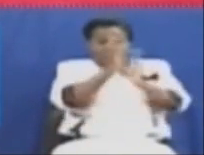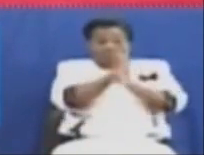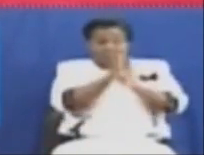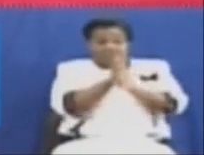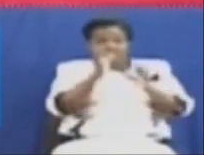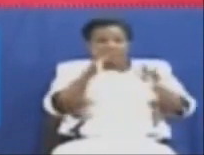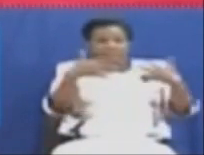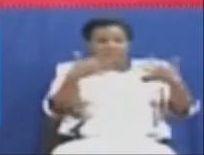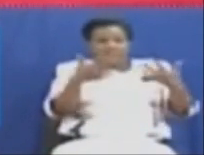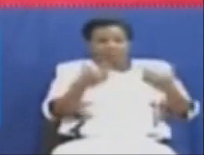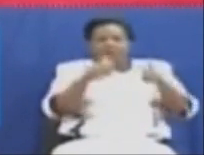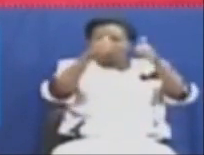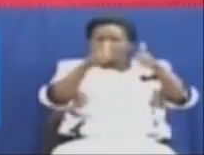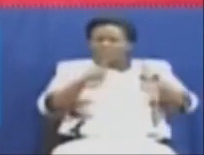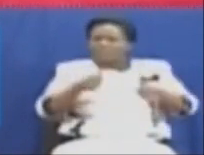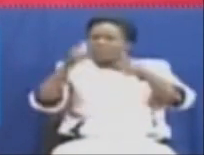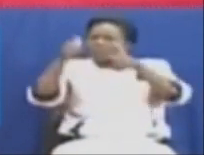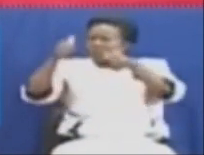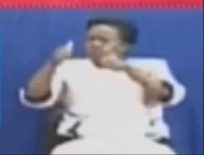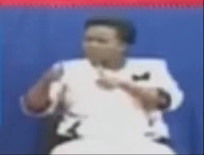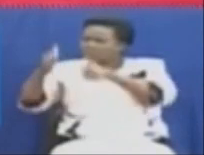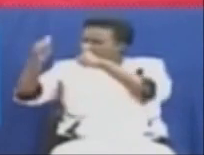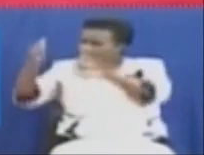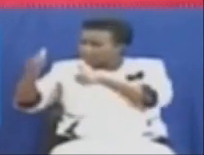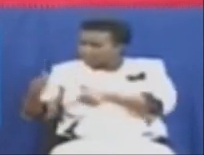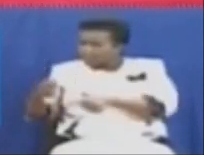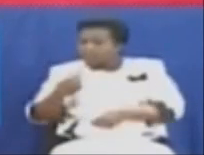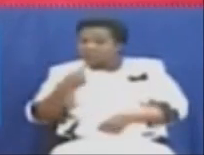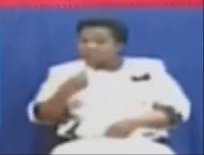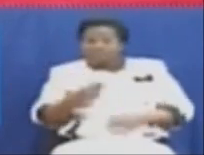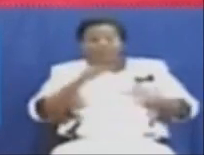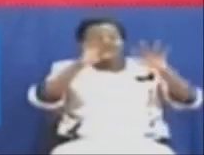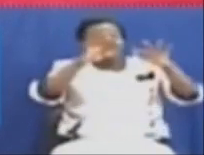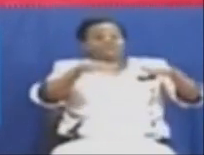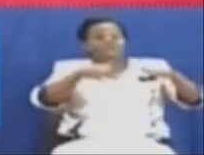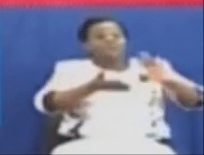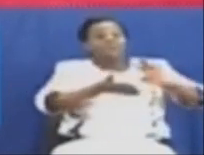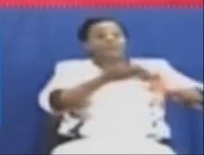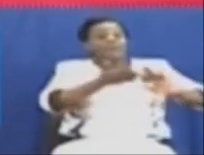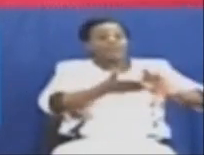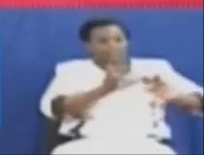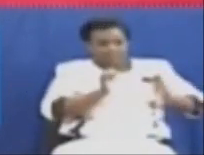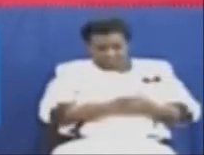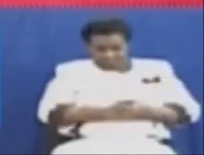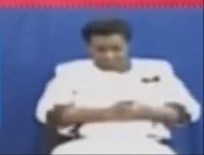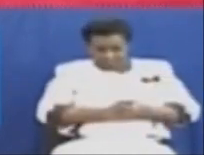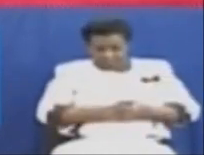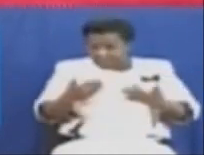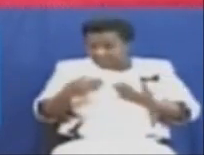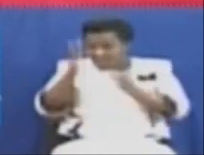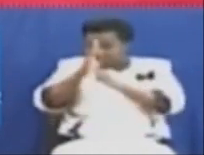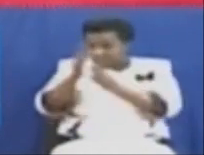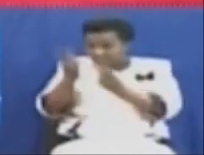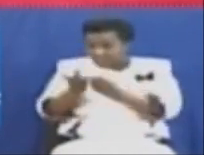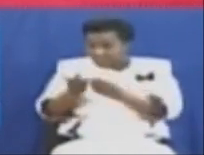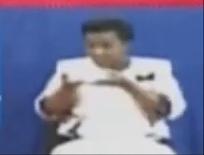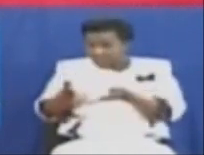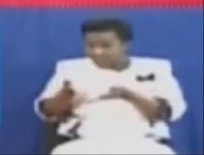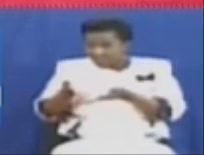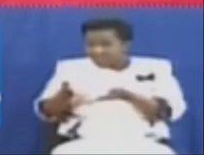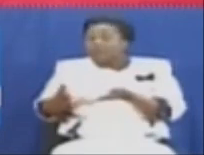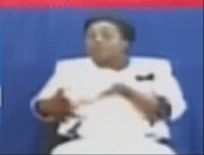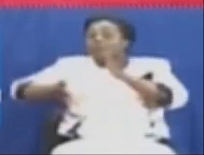zimejifunga. Nataka niwaambie Watanzania, mwaka huu mvua ni nyingi sana,